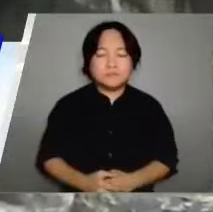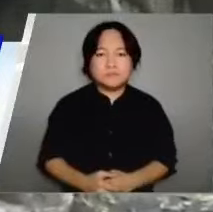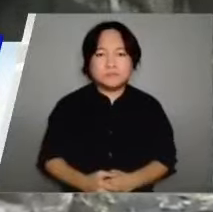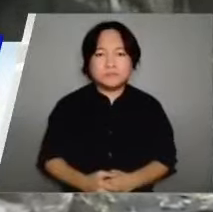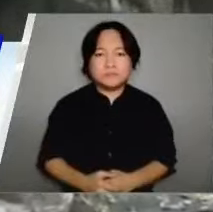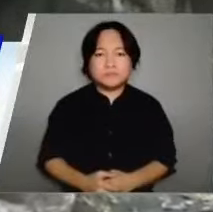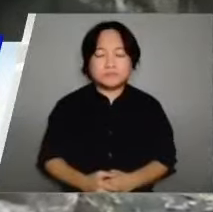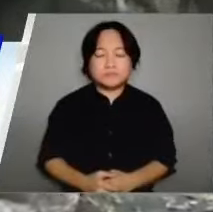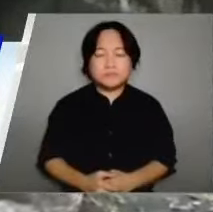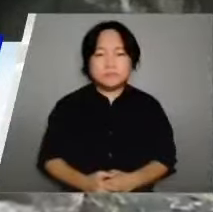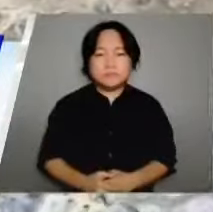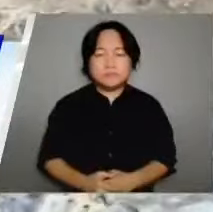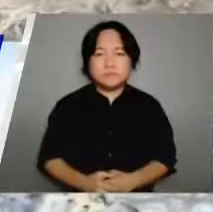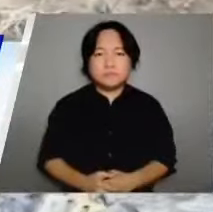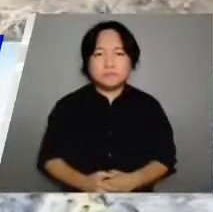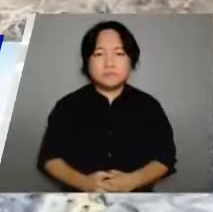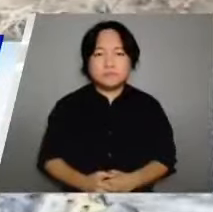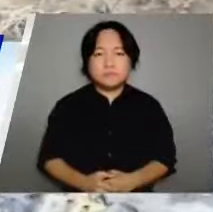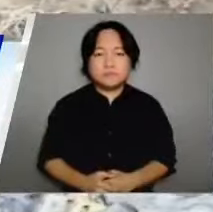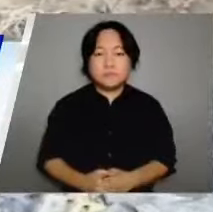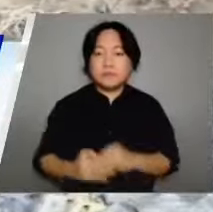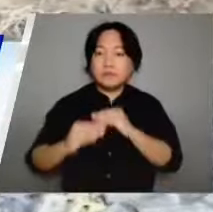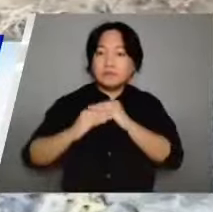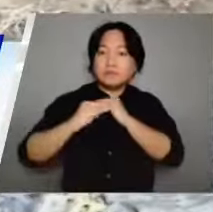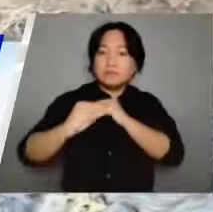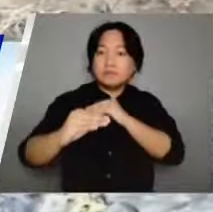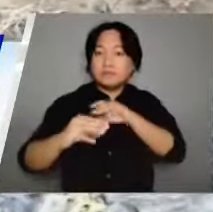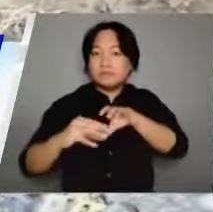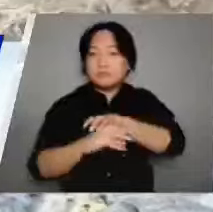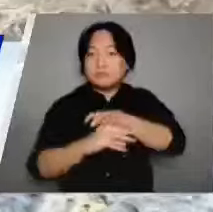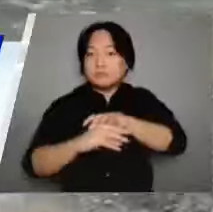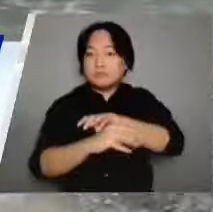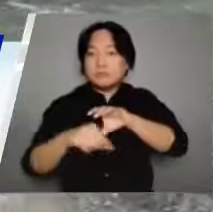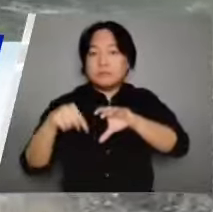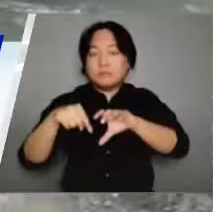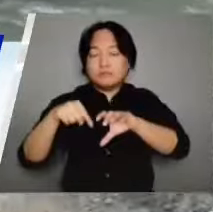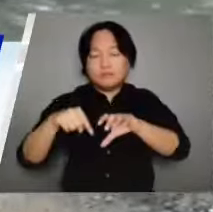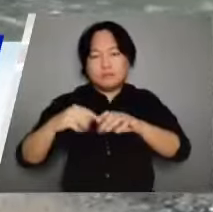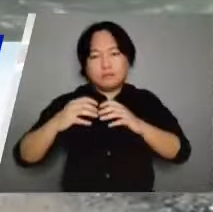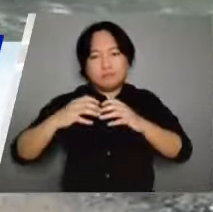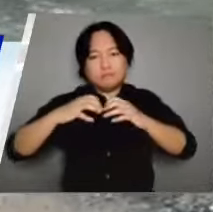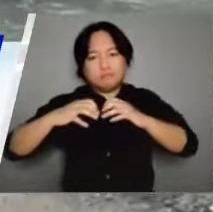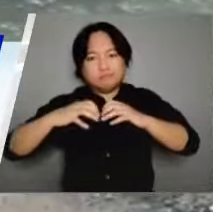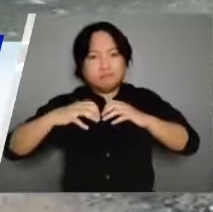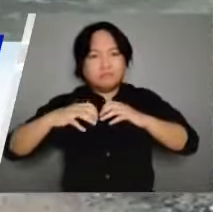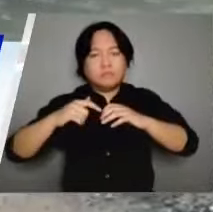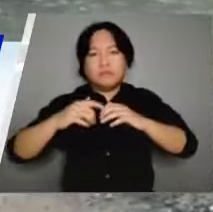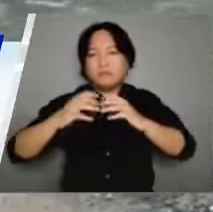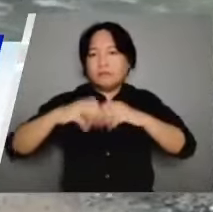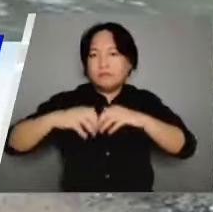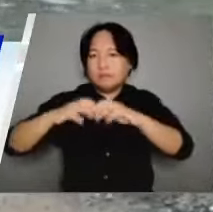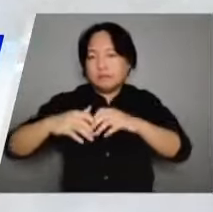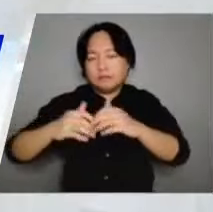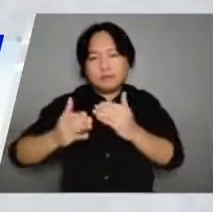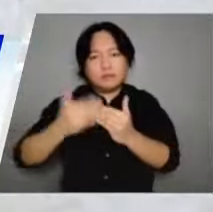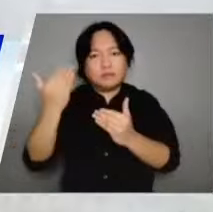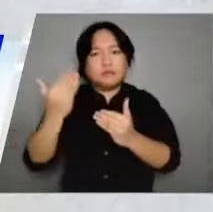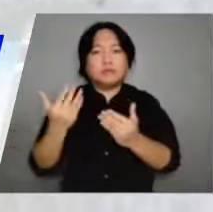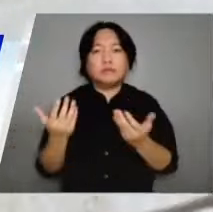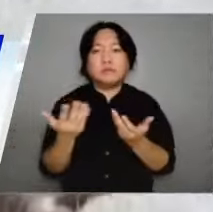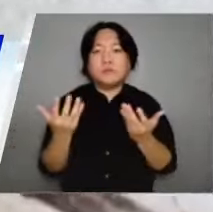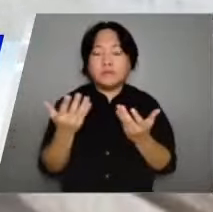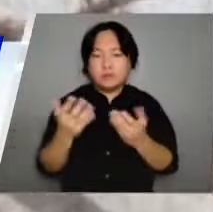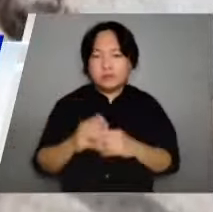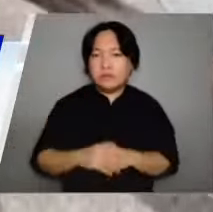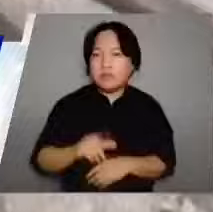Unti-unti namang natitibag ang spillway na yan sa Sitio Tejero sa Lipas City dahil bumagsak na ang lupa sa ilalim nito. Ayon sa mga opisyal